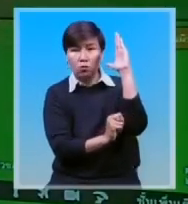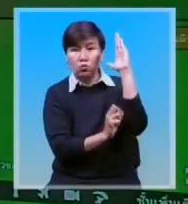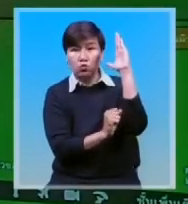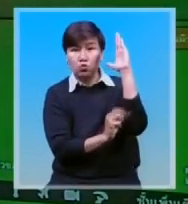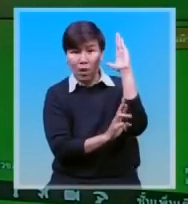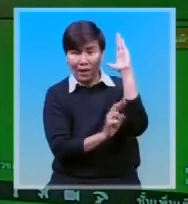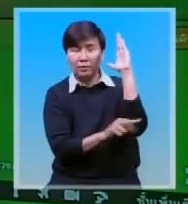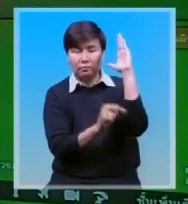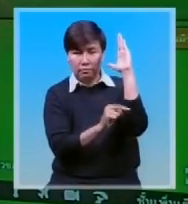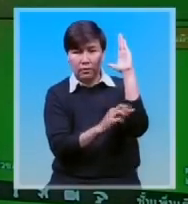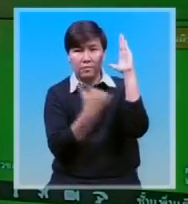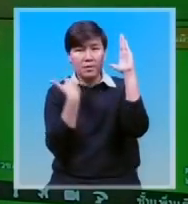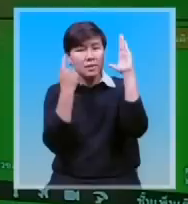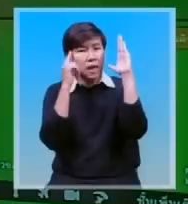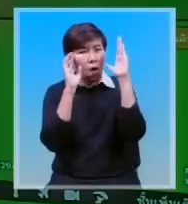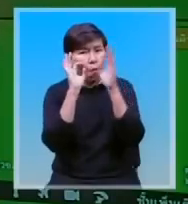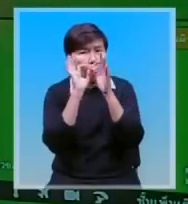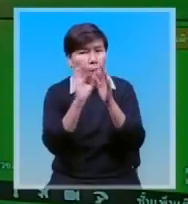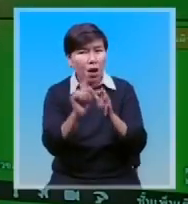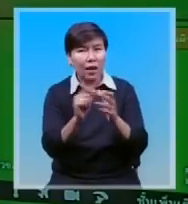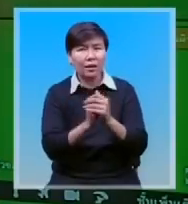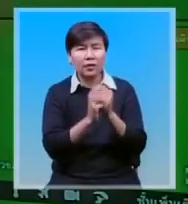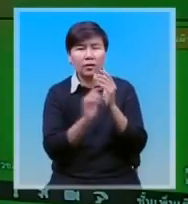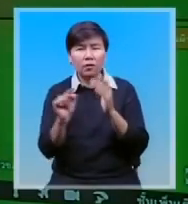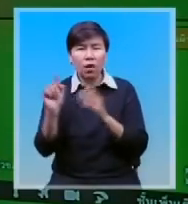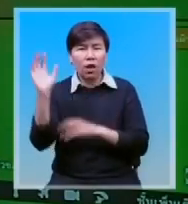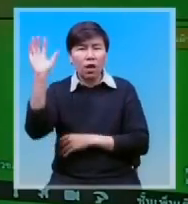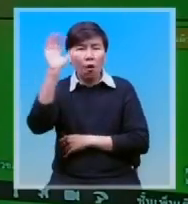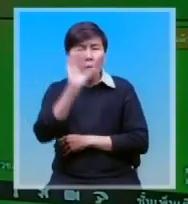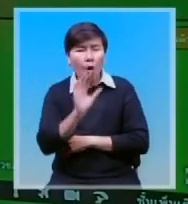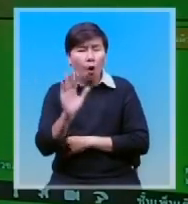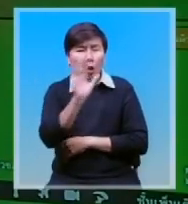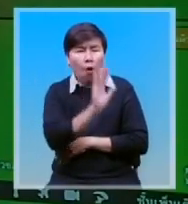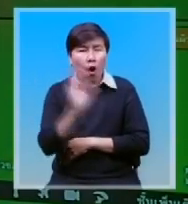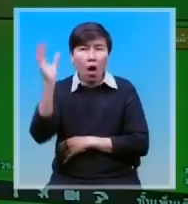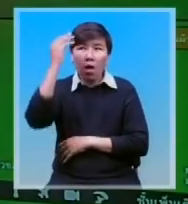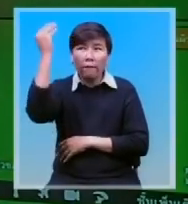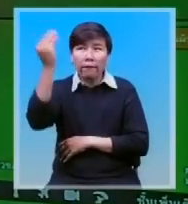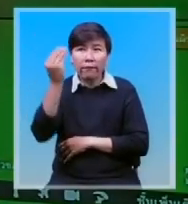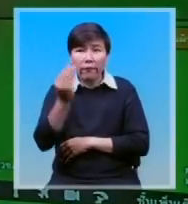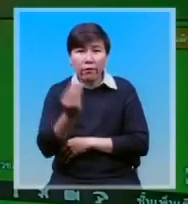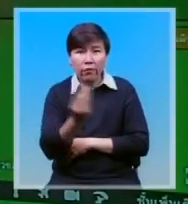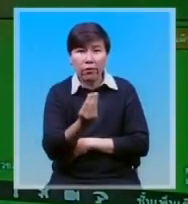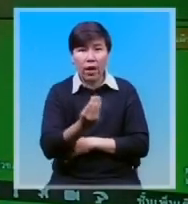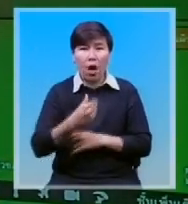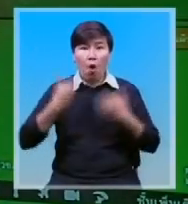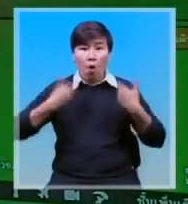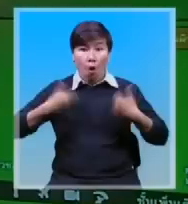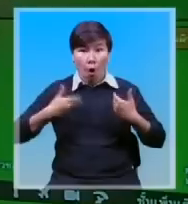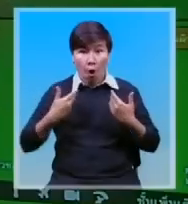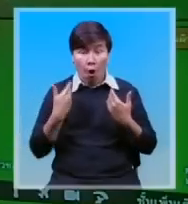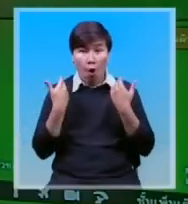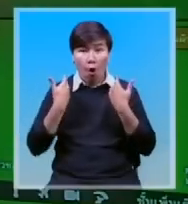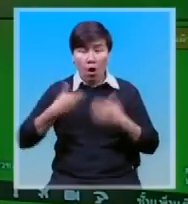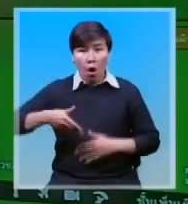คะแต่ก็หวังใจกันไว้ว่าจะมีการอ่อนกำลังลงกลายเป็นพายุดิเพรสชันนะคะแทนที่จะเป็นโซนร้อนเหมือนที่เป็นอยู่ในเวล